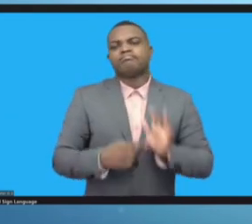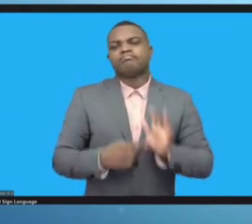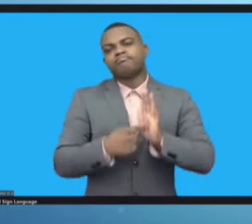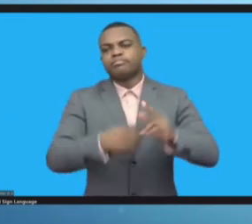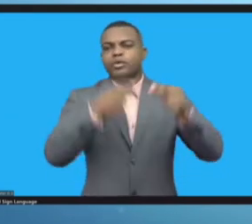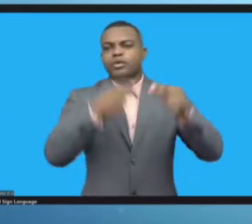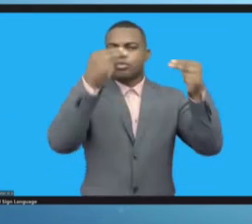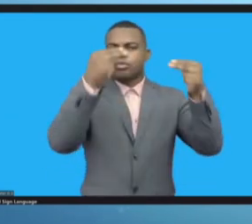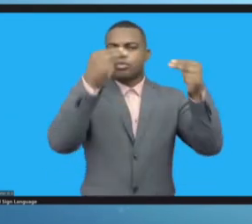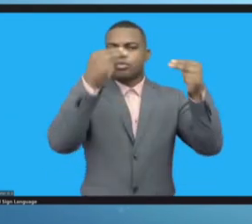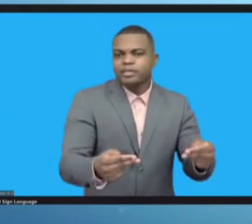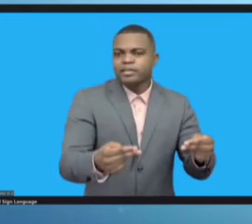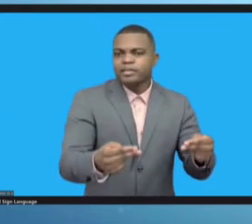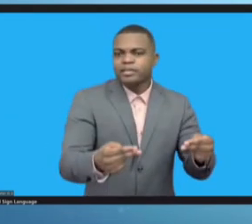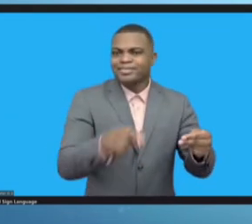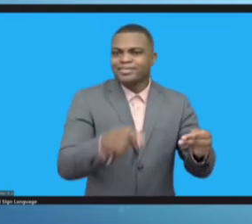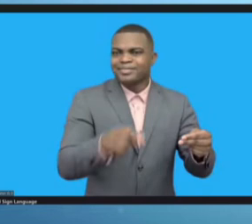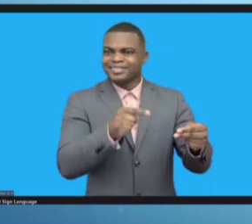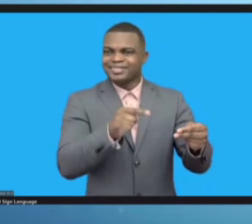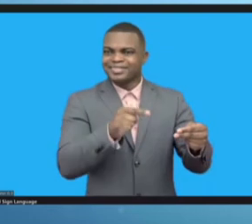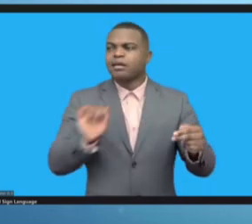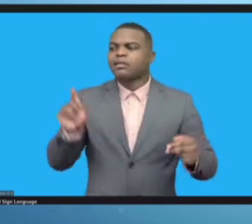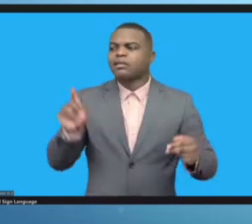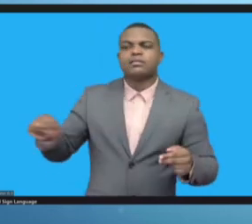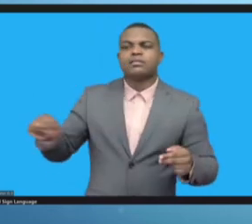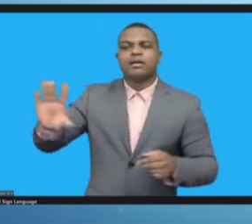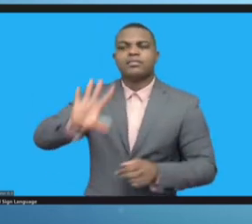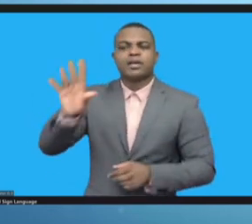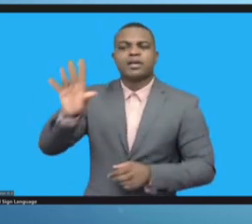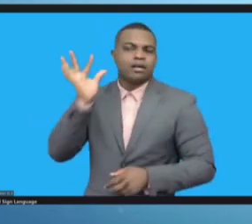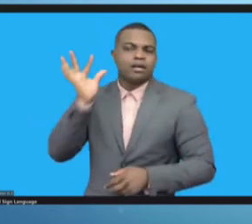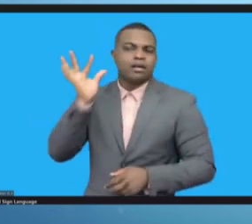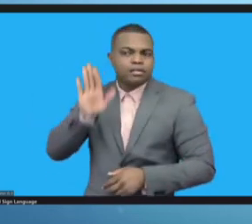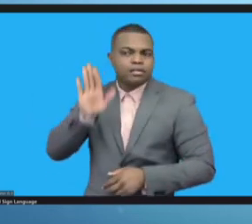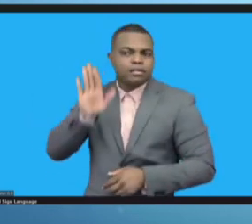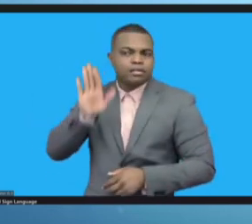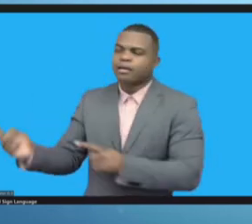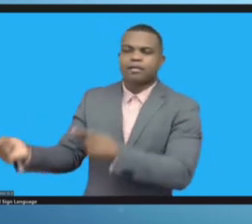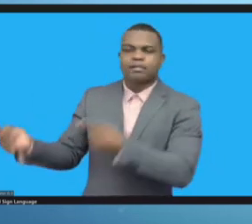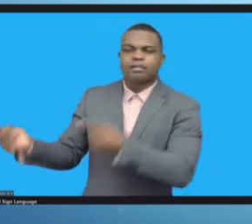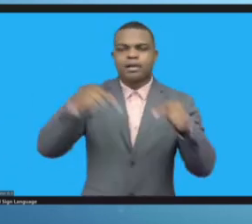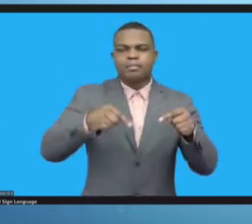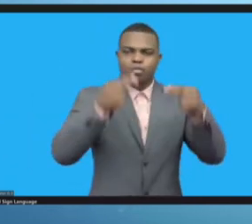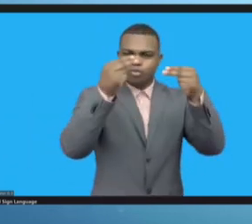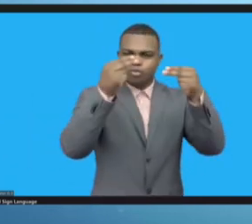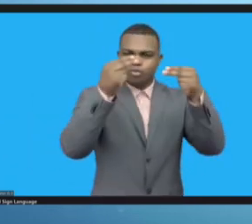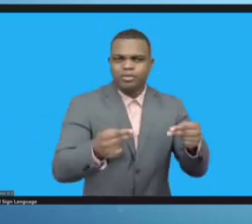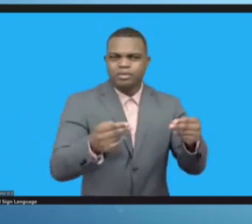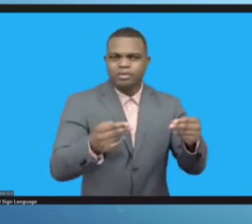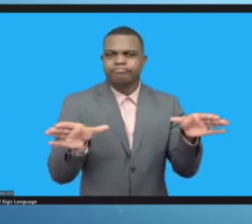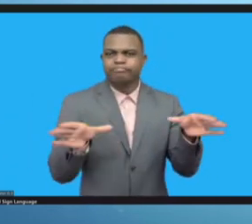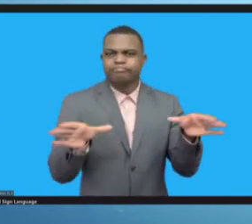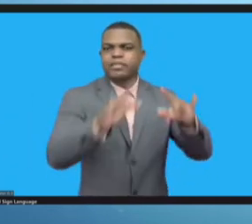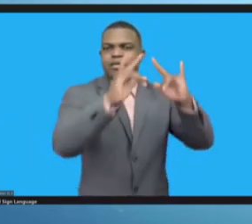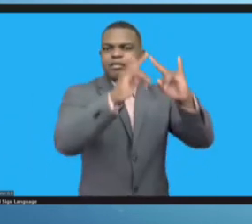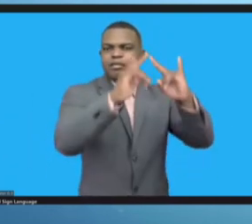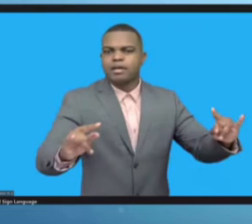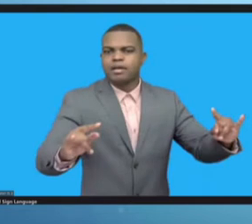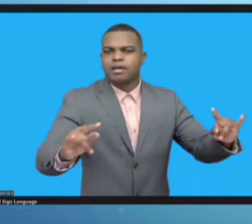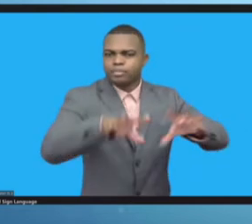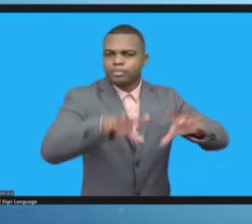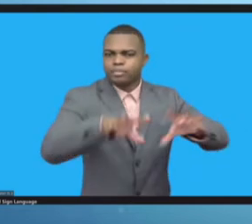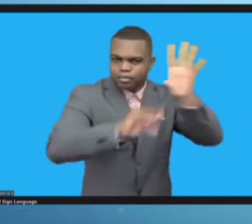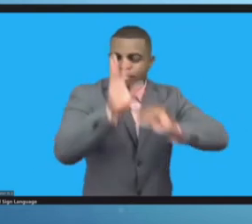y compris donc à l'apprentissage du codage auprès des jeunes filles africaines, on en compte au-delà de 25